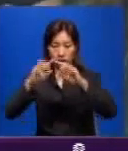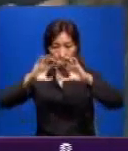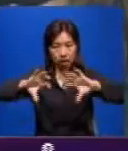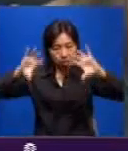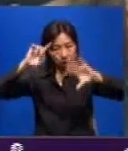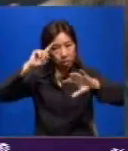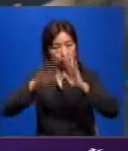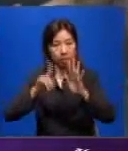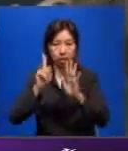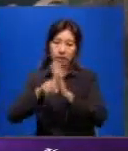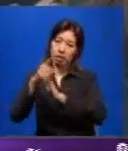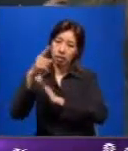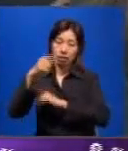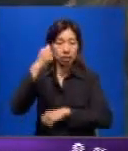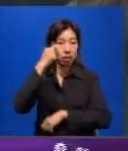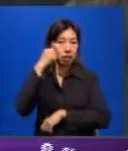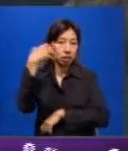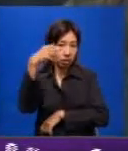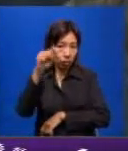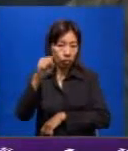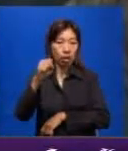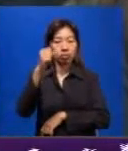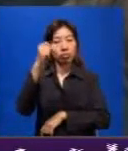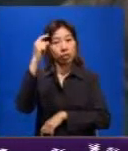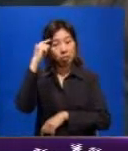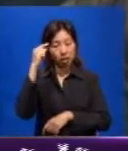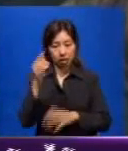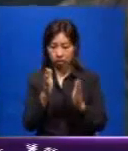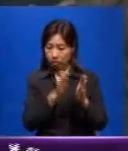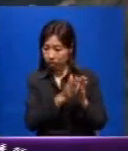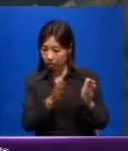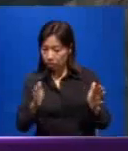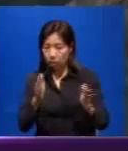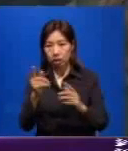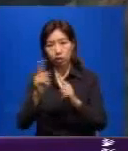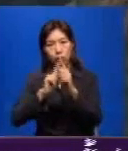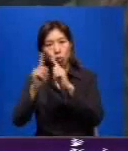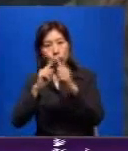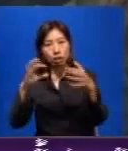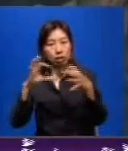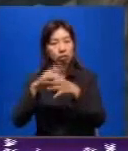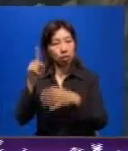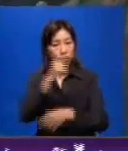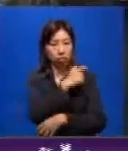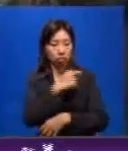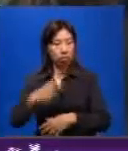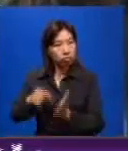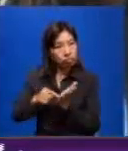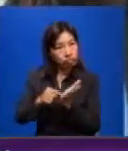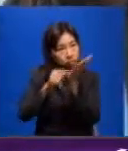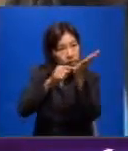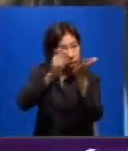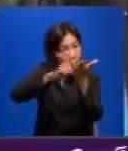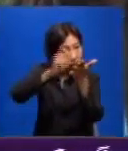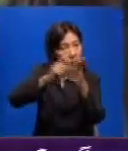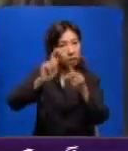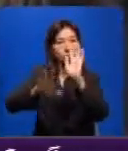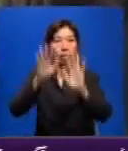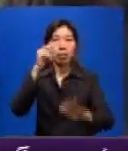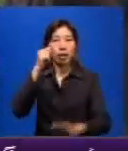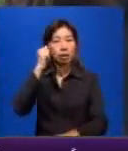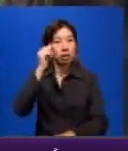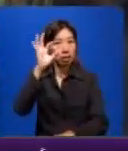ระบวนการทูลเกล้าขอพระราชทานโปรดเกล้าโปรดกระหม่อมออกพระราชกฤษฎีกาประมาณ20วันตามพระราชอำนาจและกกต.